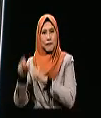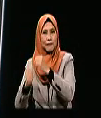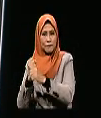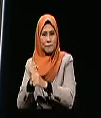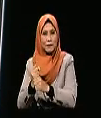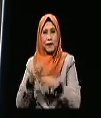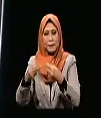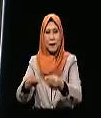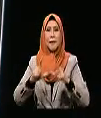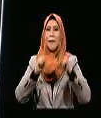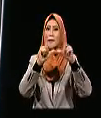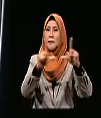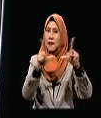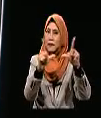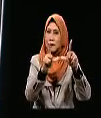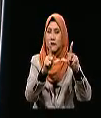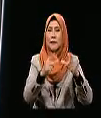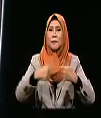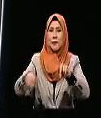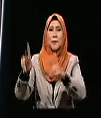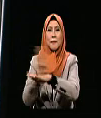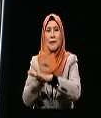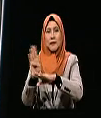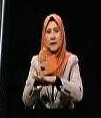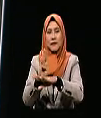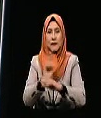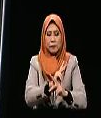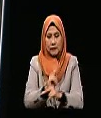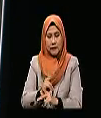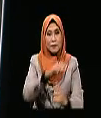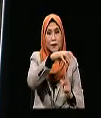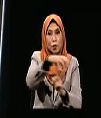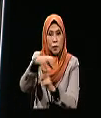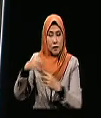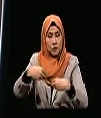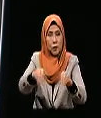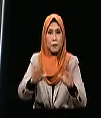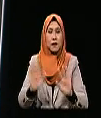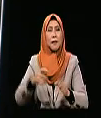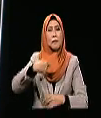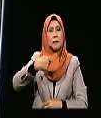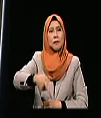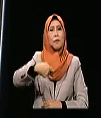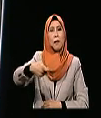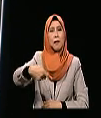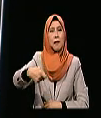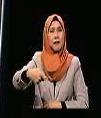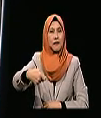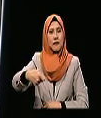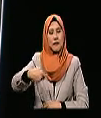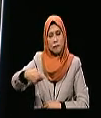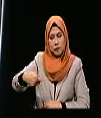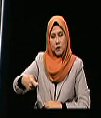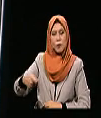akan diberi lesen dan ada peluang berniaga. Dan mereka akan duduk di kios ni, bukan kita jual kepada mereka. Mereka sewa dengan